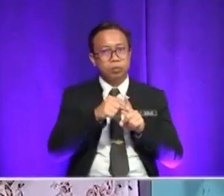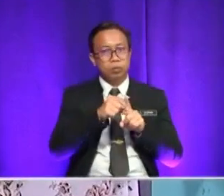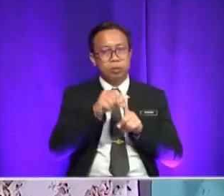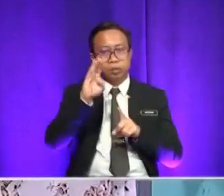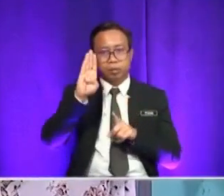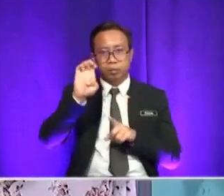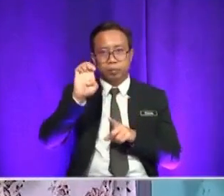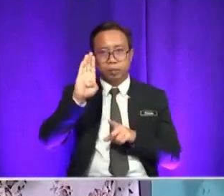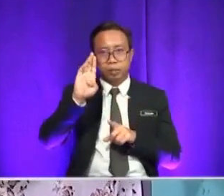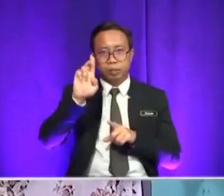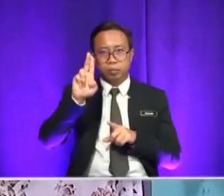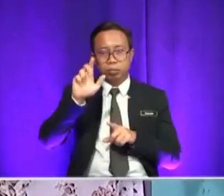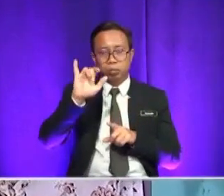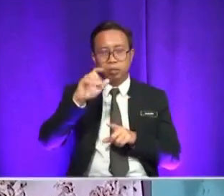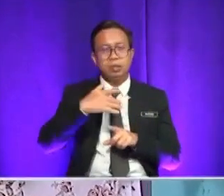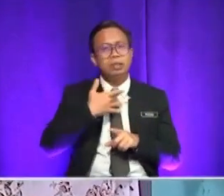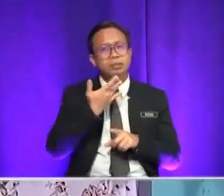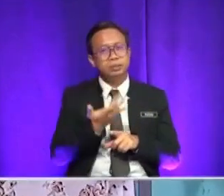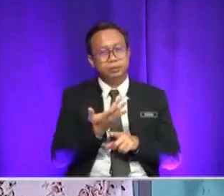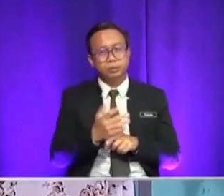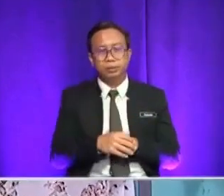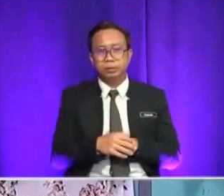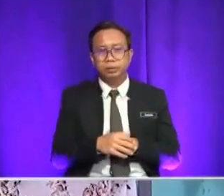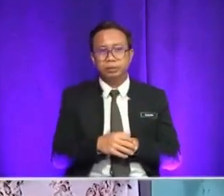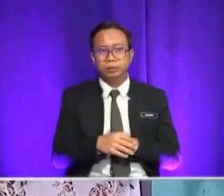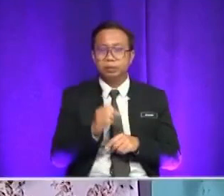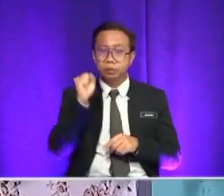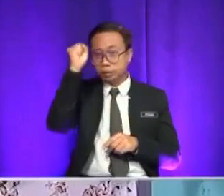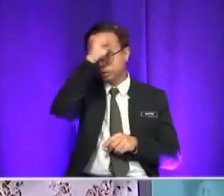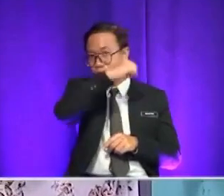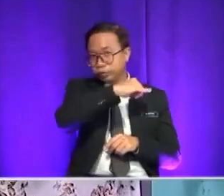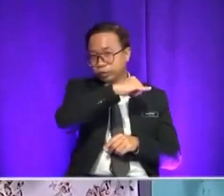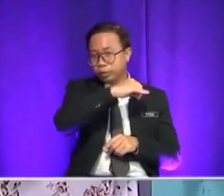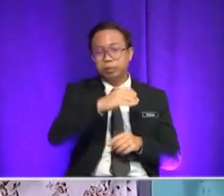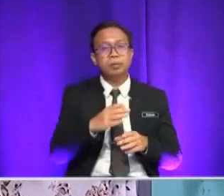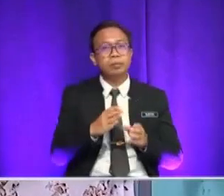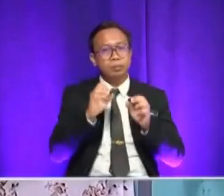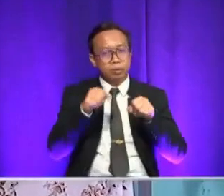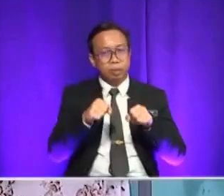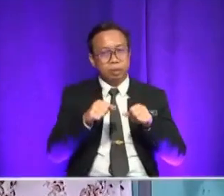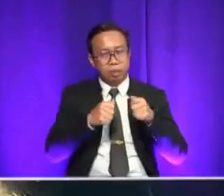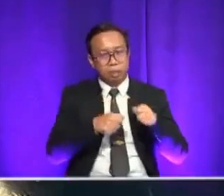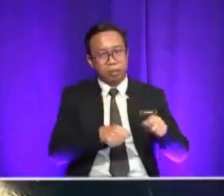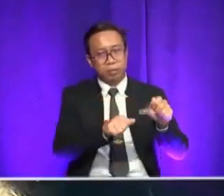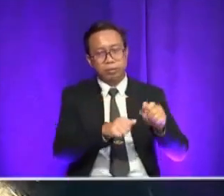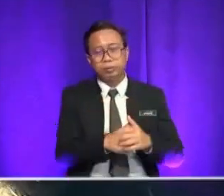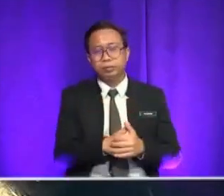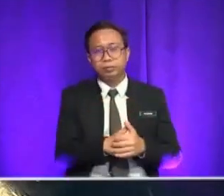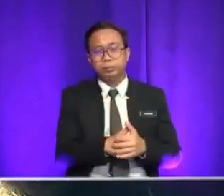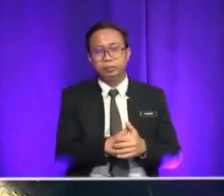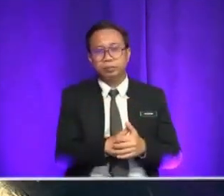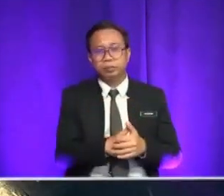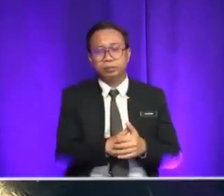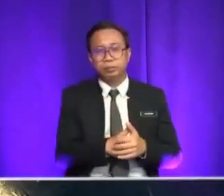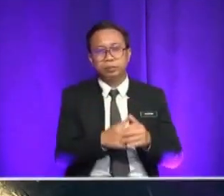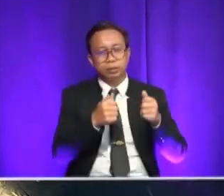dia rasa tak sampai lagi sejuk ni. Jadi sifat dia membenarkan arus elektrik lalu ke tak? Membenarkan, cikgu. Okey, dia membenarkan